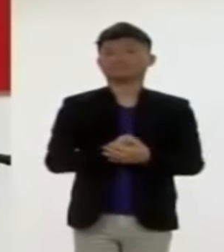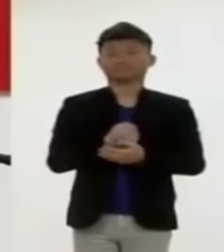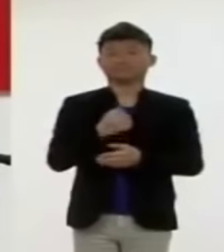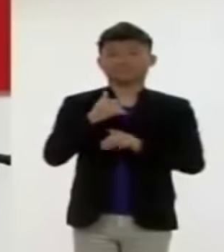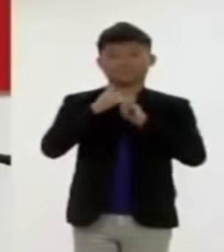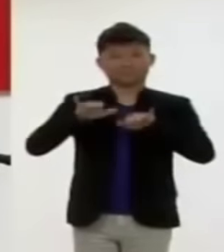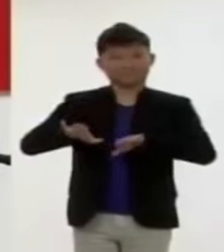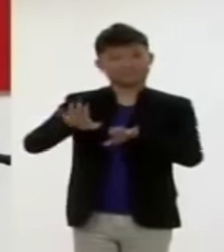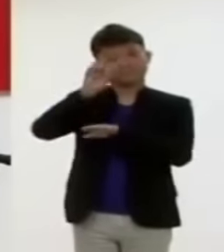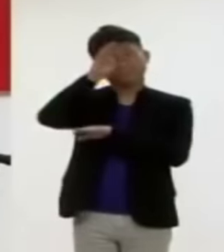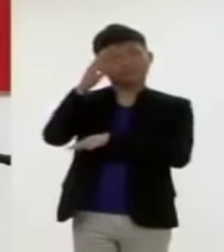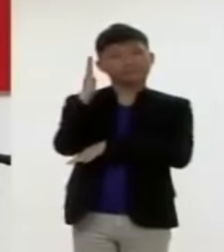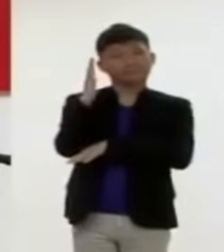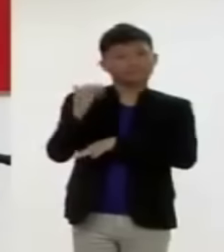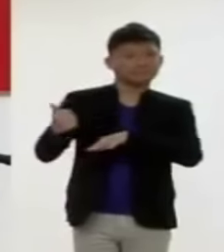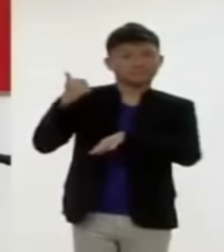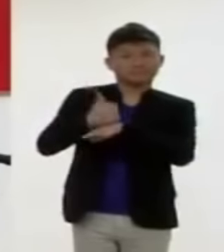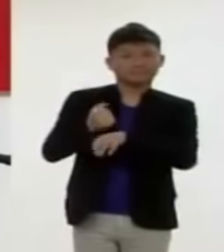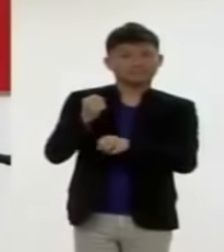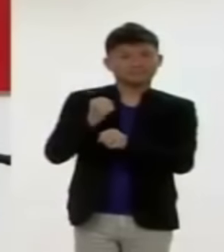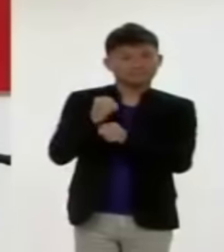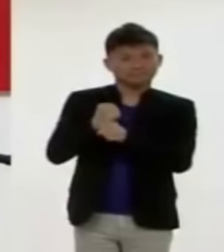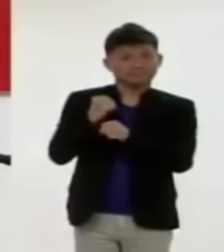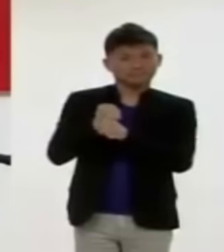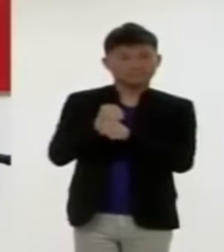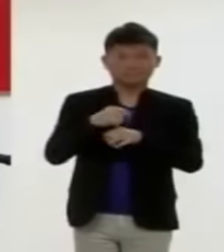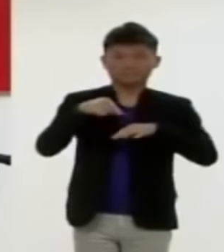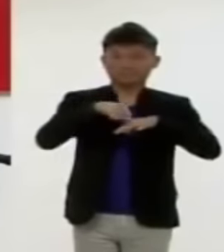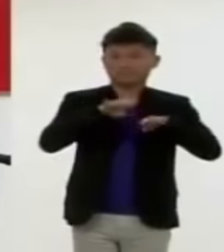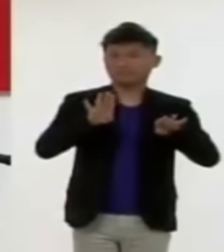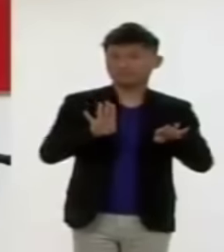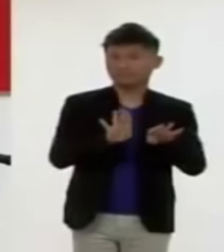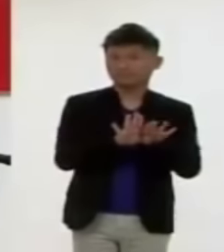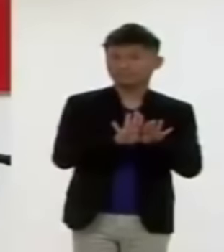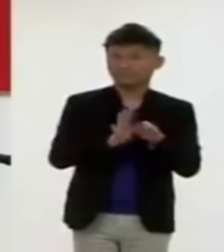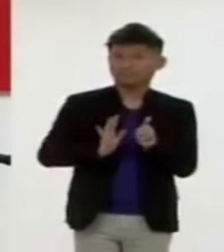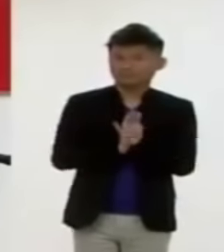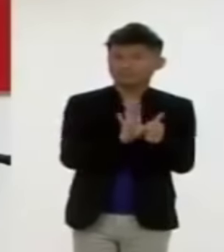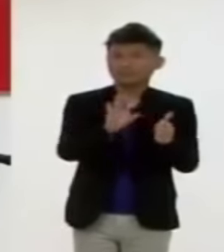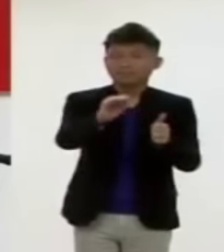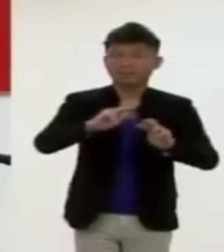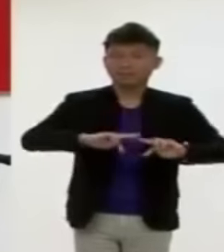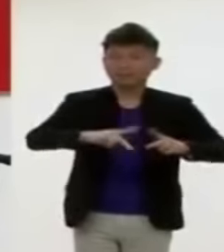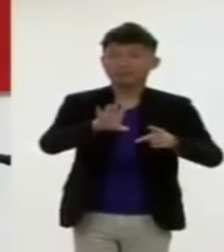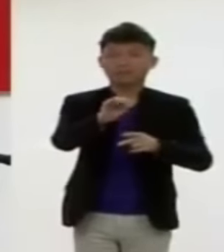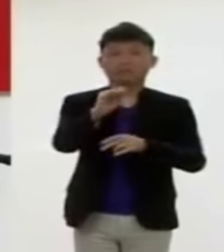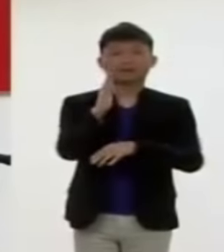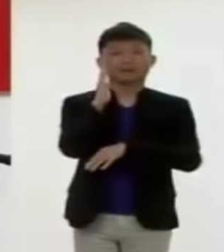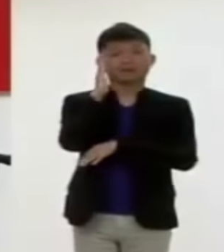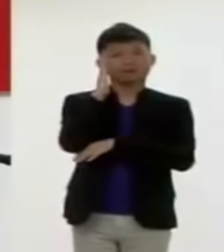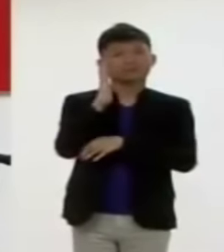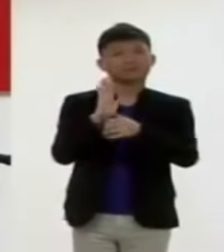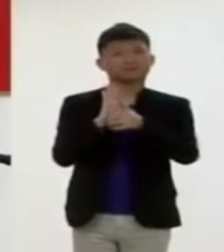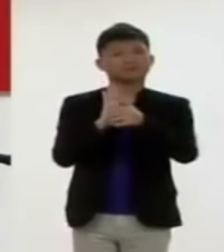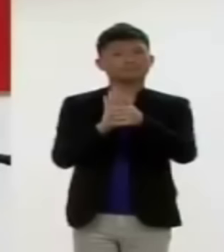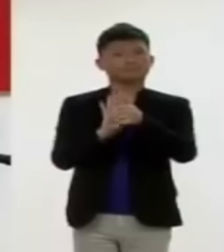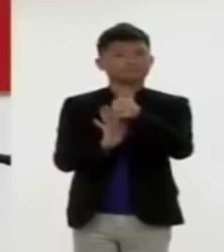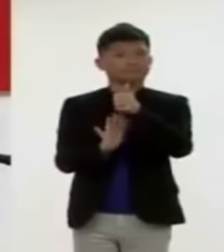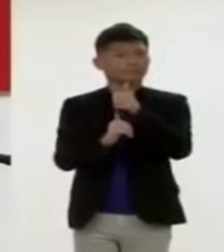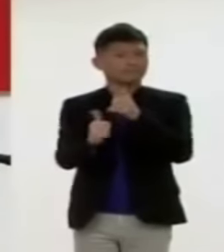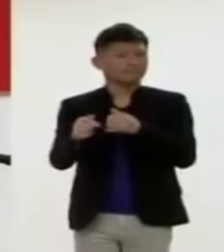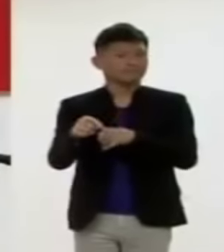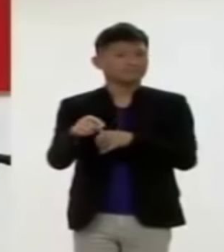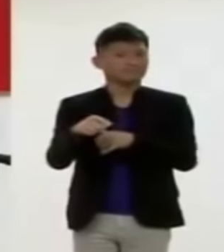执政的能量有没有在金门做改革？我们自己省府委员有没有做什么让民众觉得